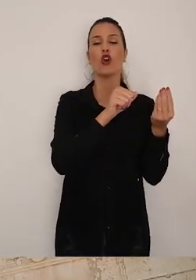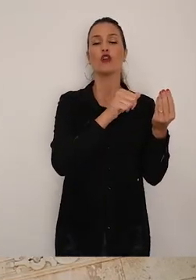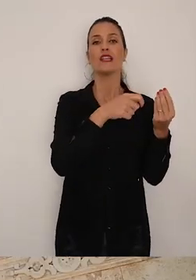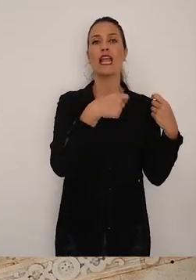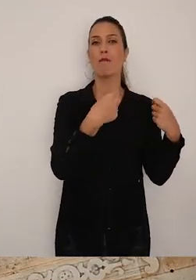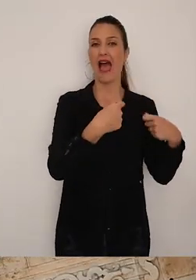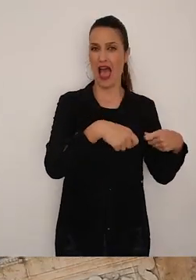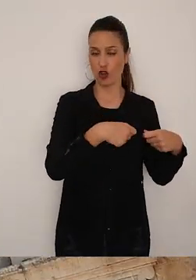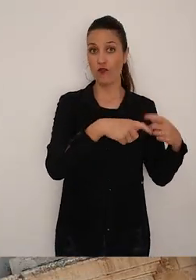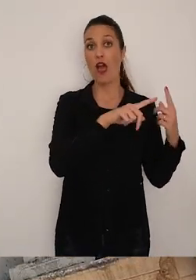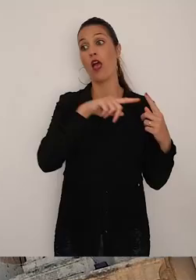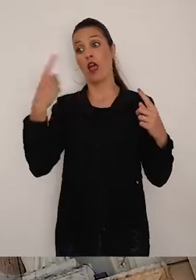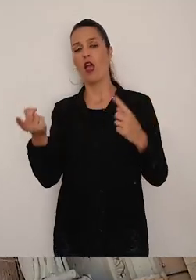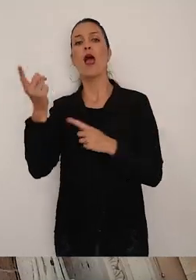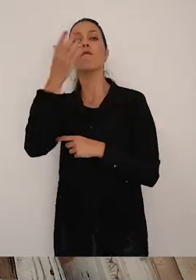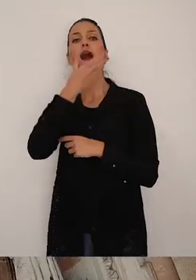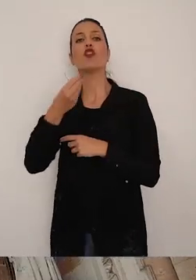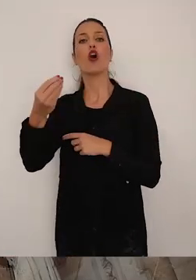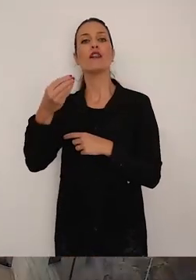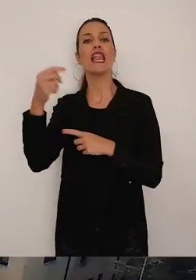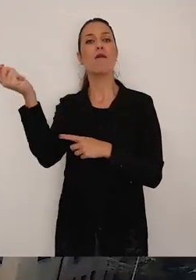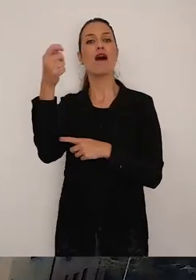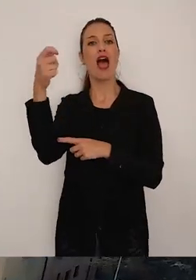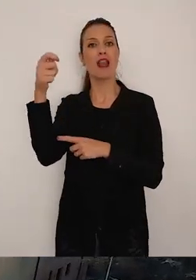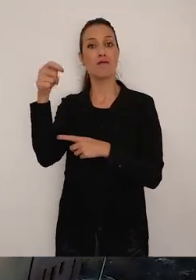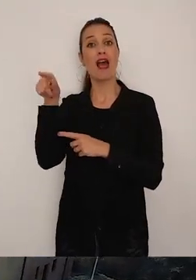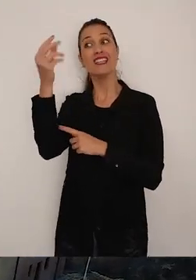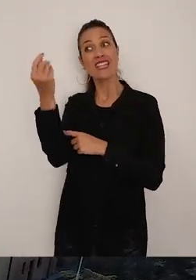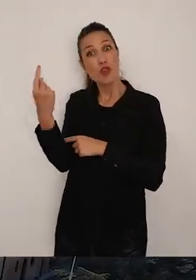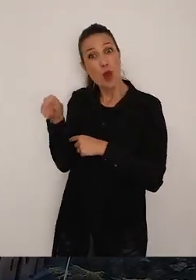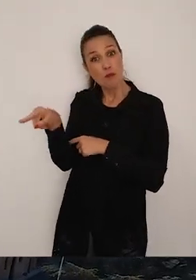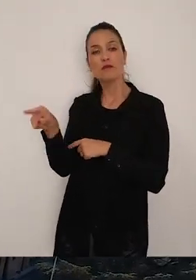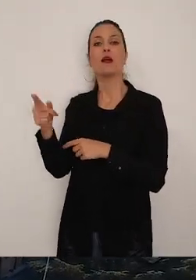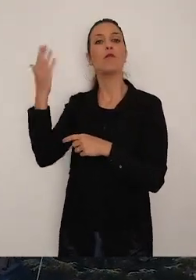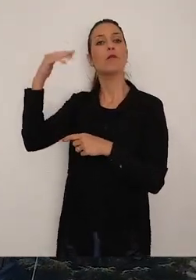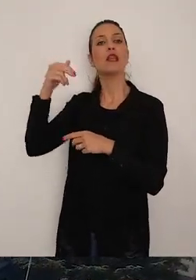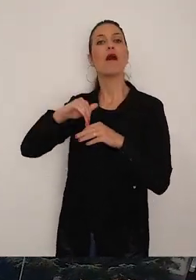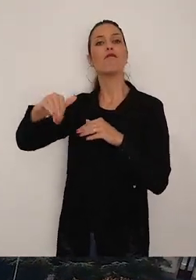Castello Aragonese, e della Madonna della Palma, una volta ubicata in via Roma.